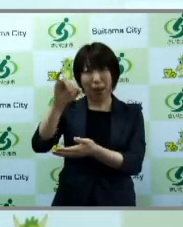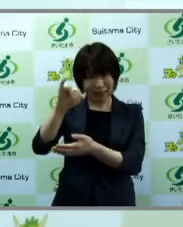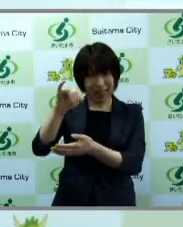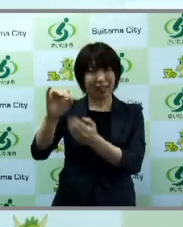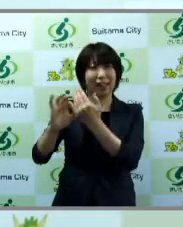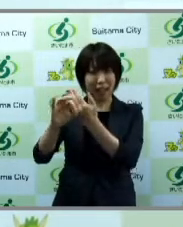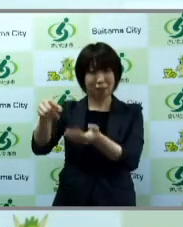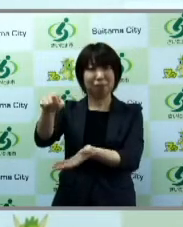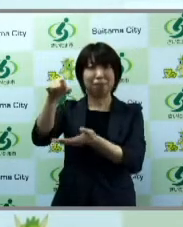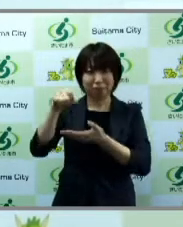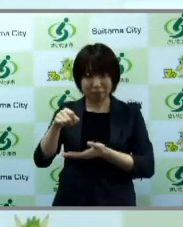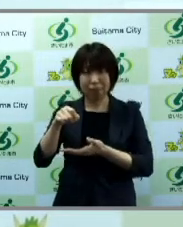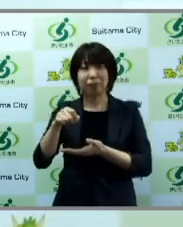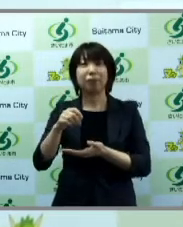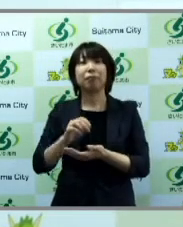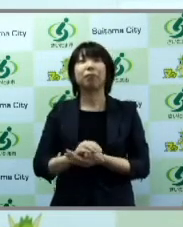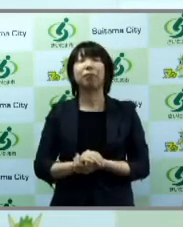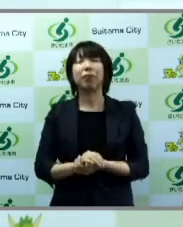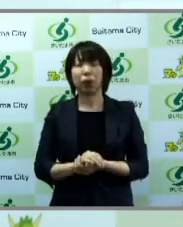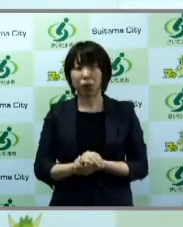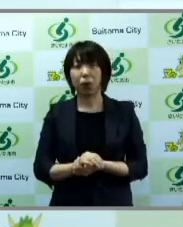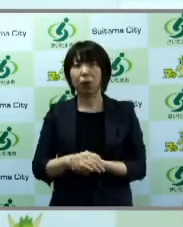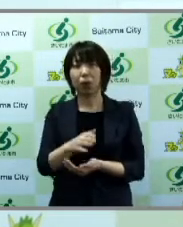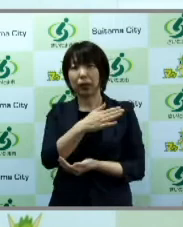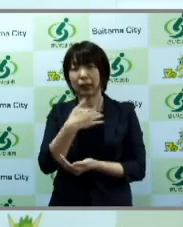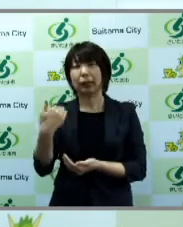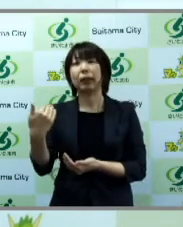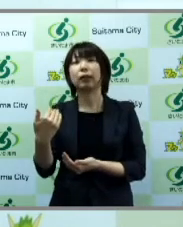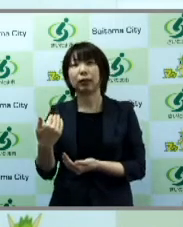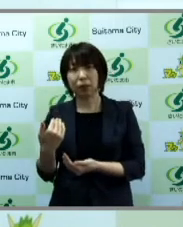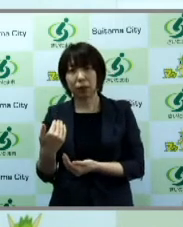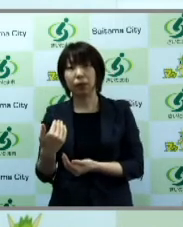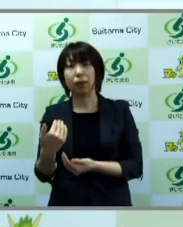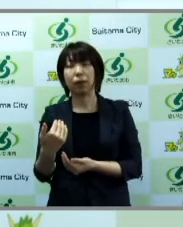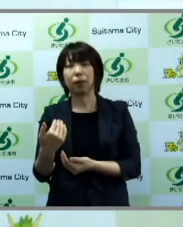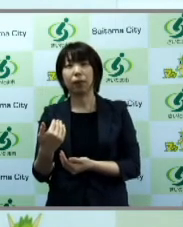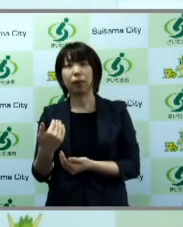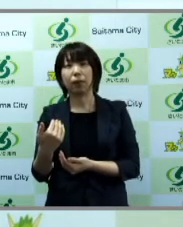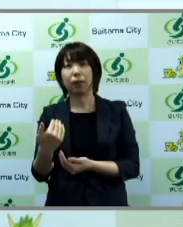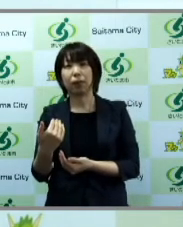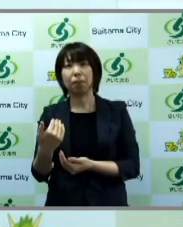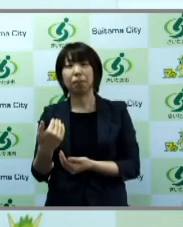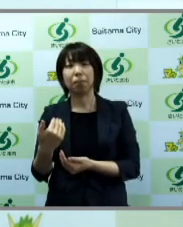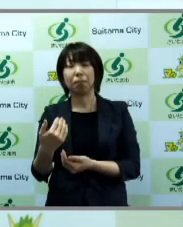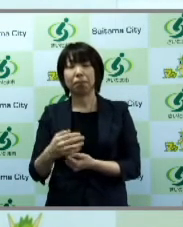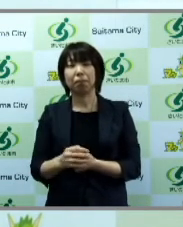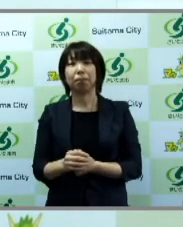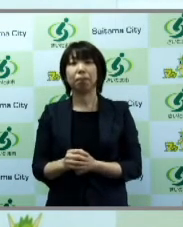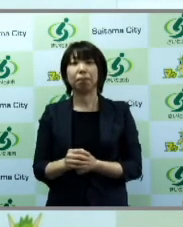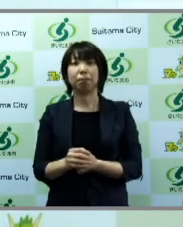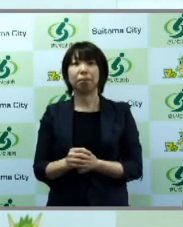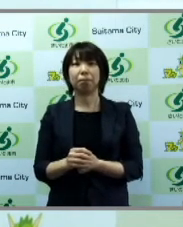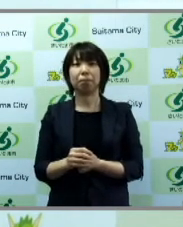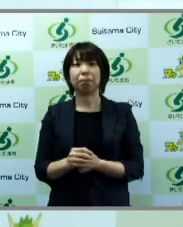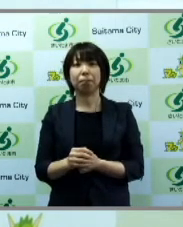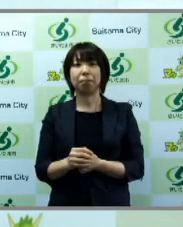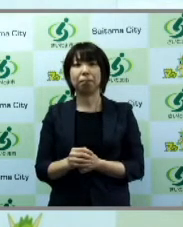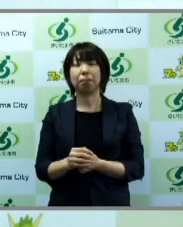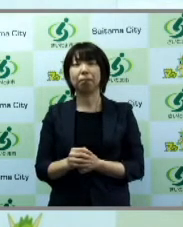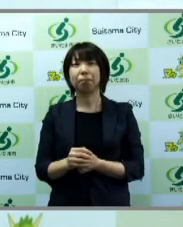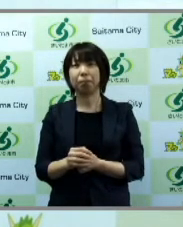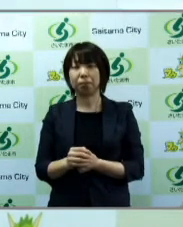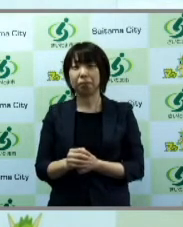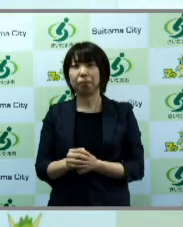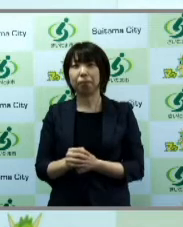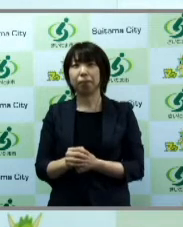私たちとしてやっぱり、かなり場所だけですと、この発災